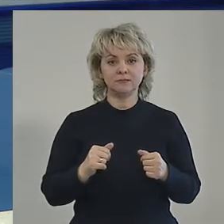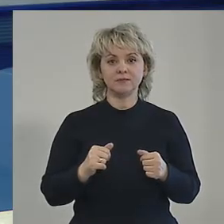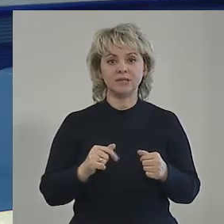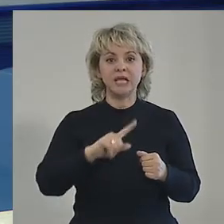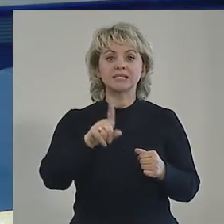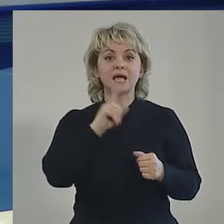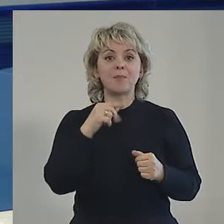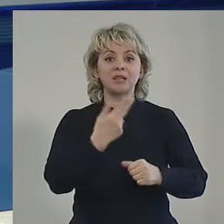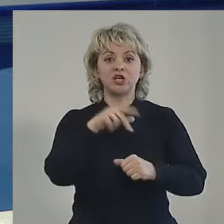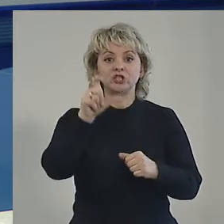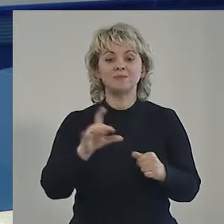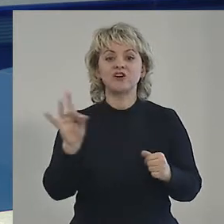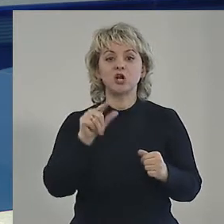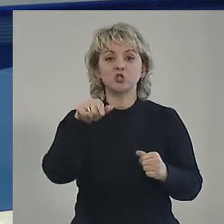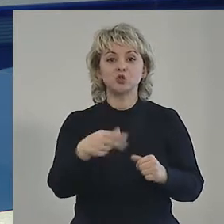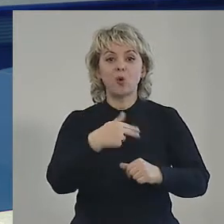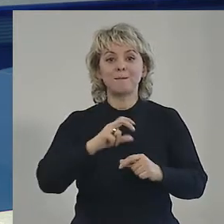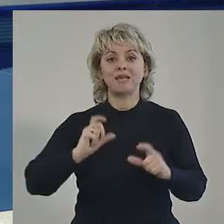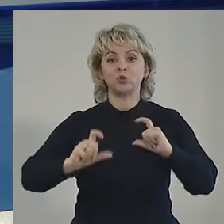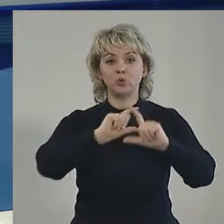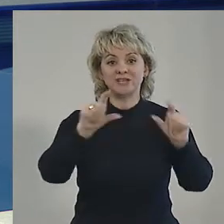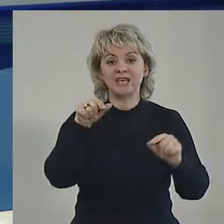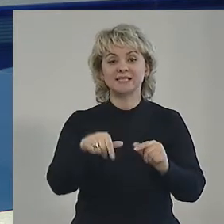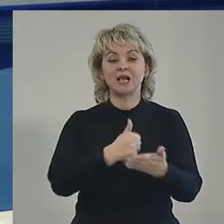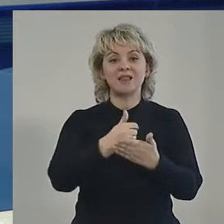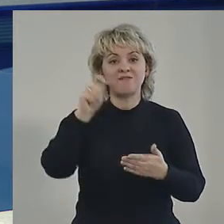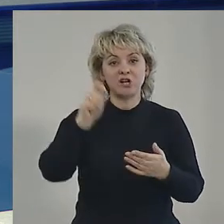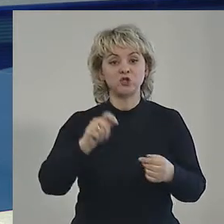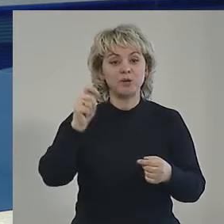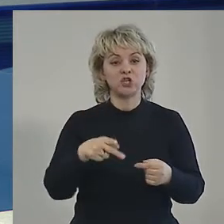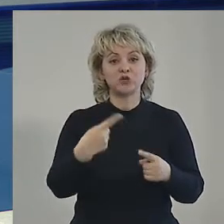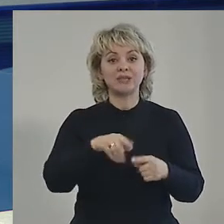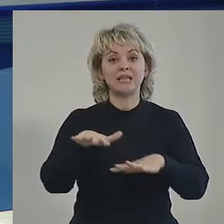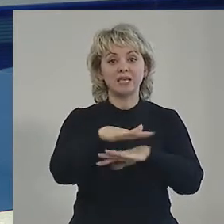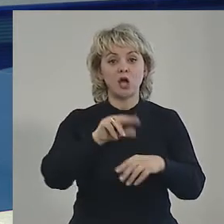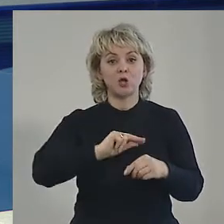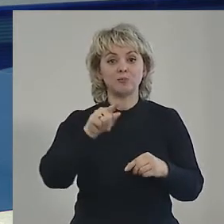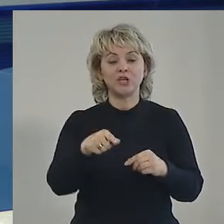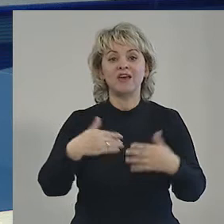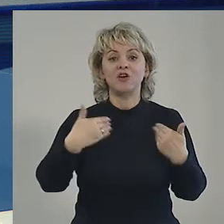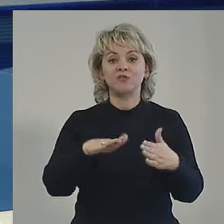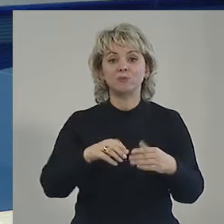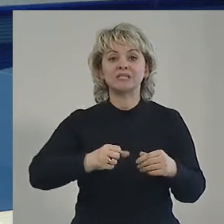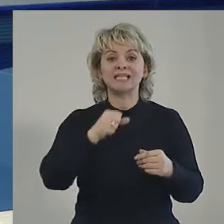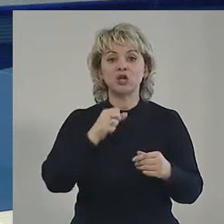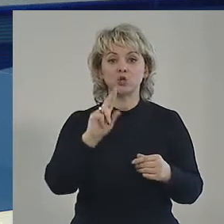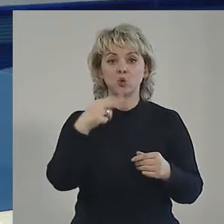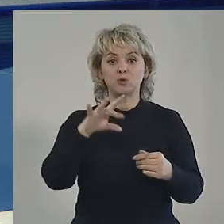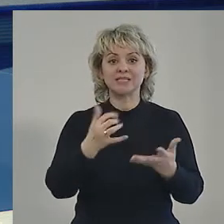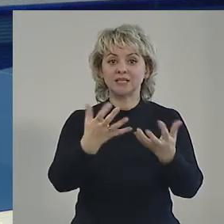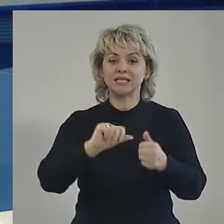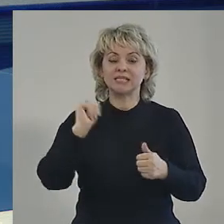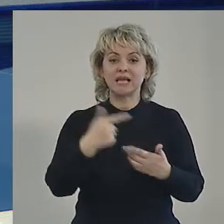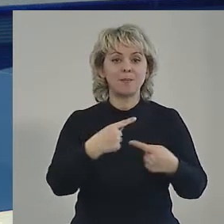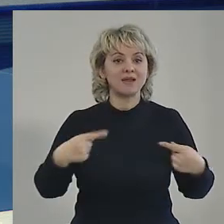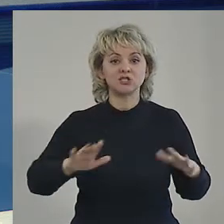За молодыми докторами в Ростовский медуниверситет едут главврачи со всей области. На ярмарке вакансий выпускники и старшекурсники получают